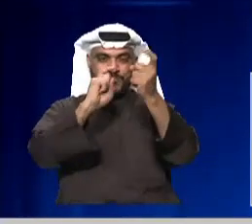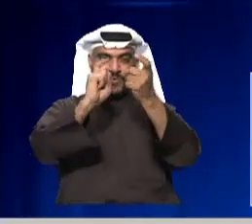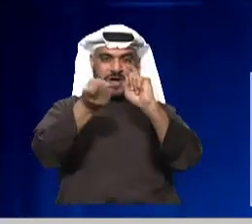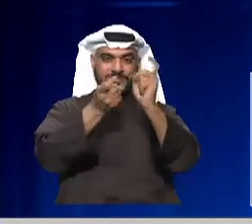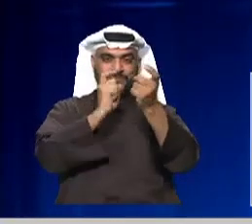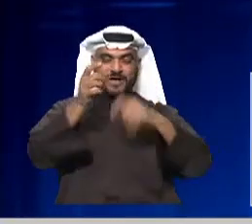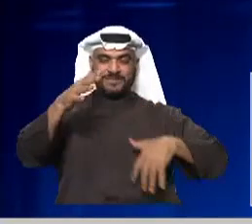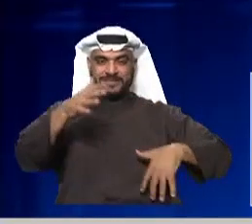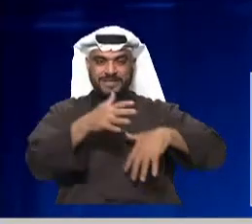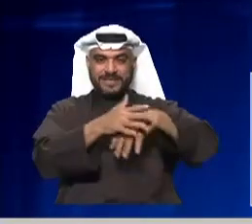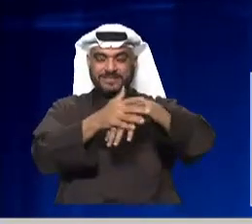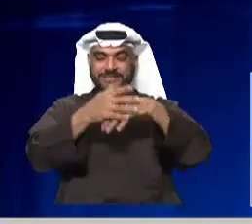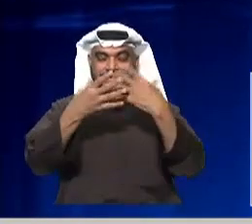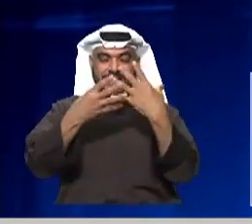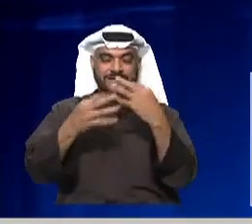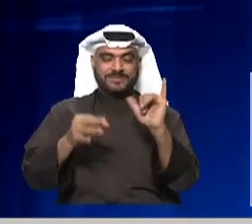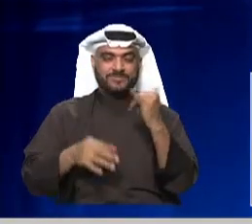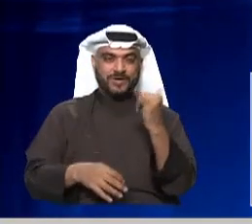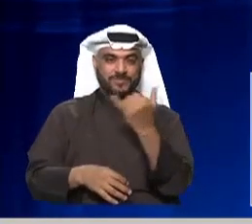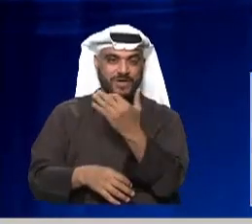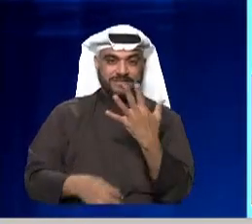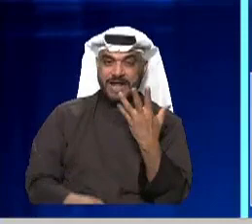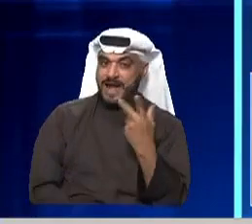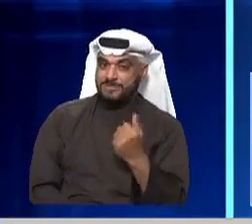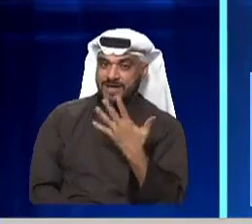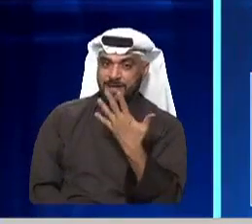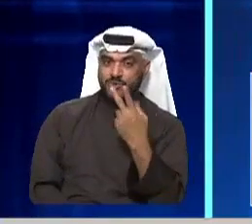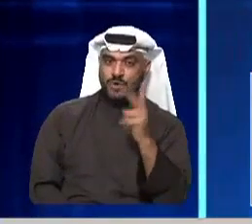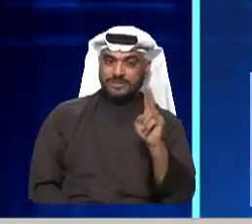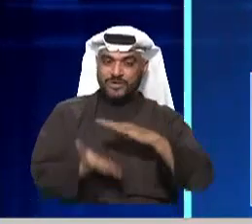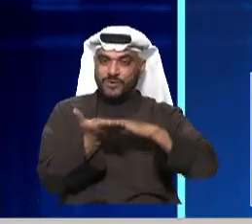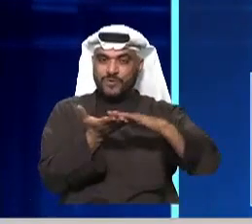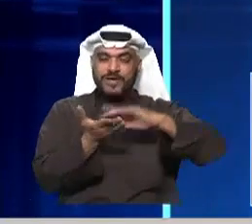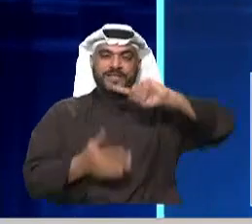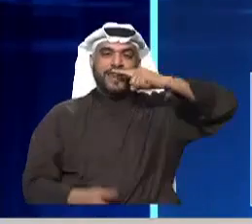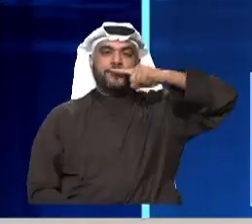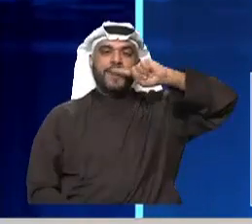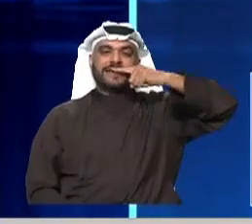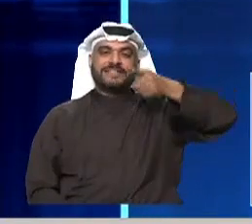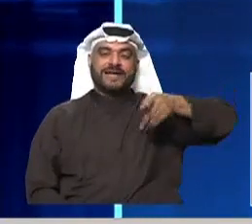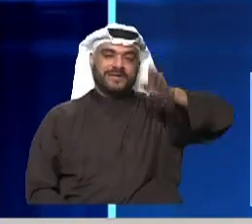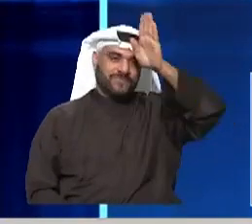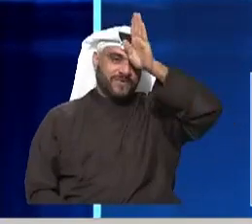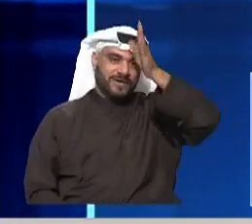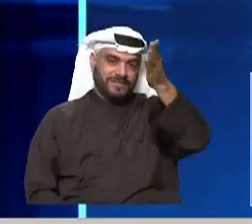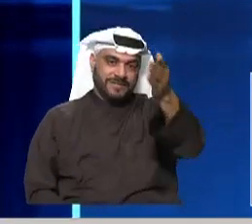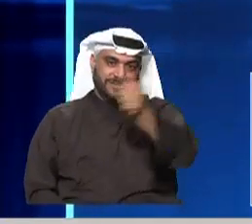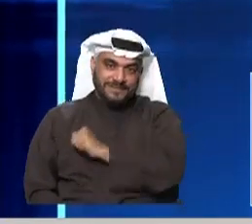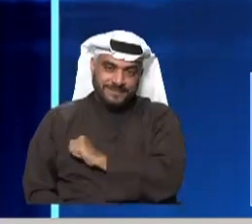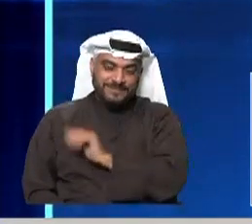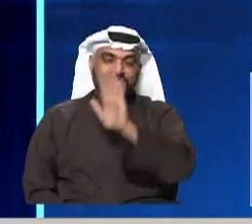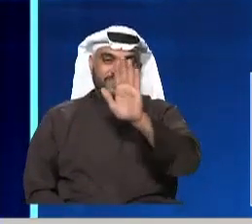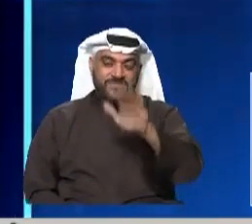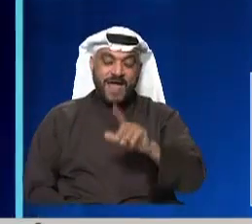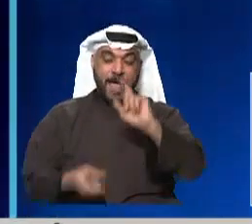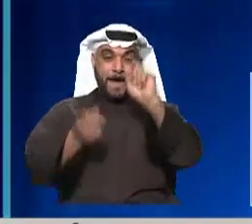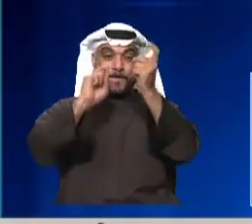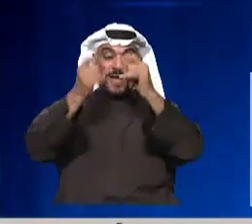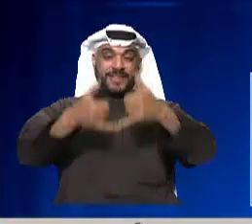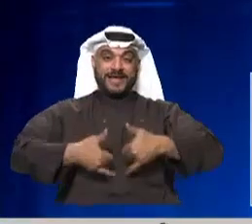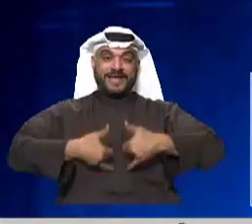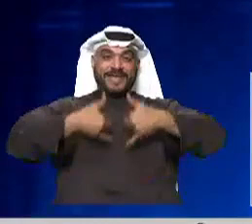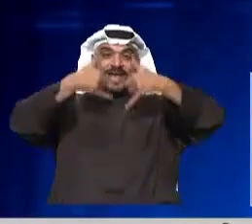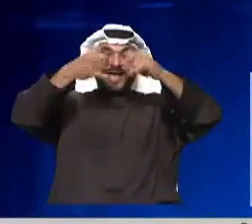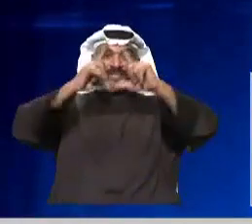العربي الخامسه والعشرين التي تستضيفها مدينه البصره الفيحاء في جمهوريه العراق الشرقيه